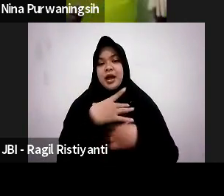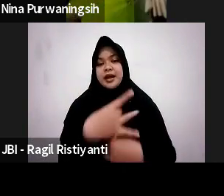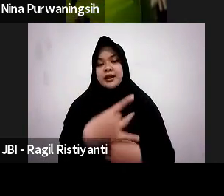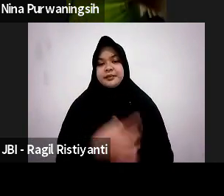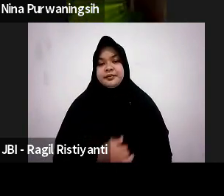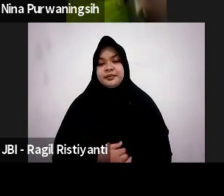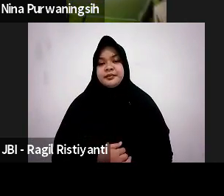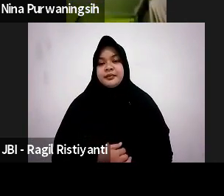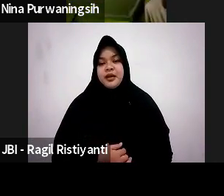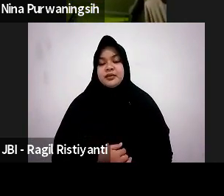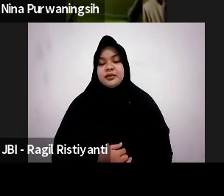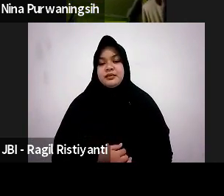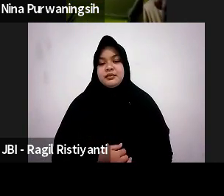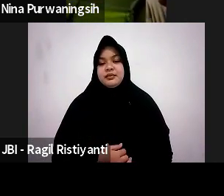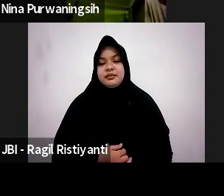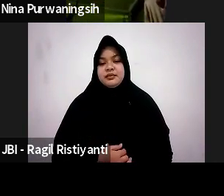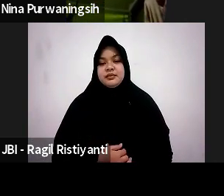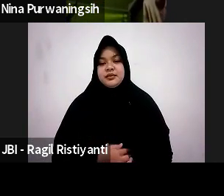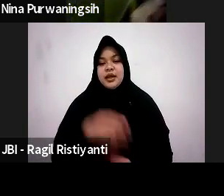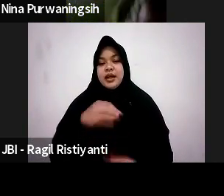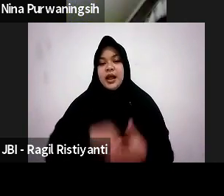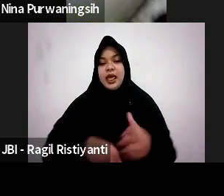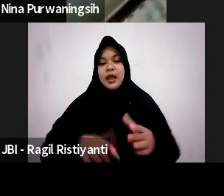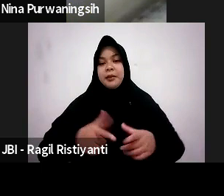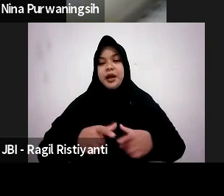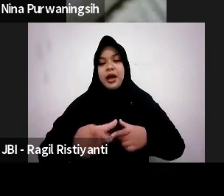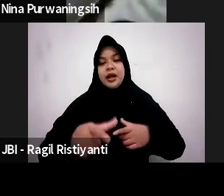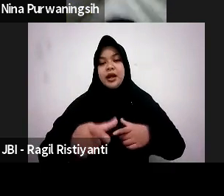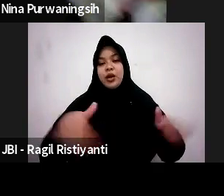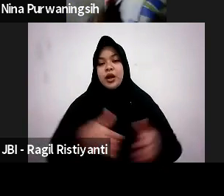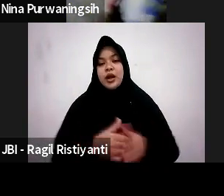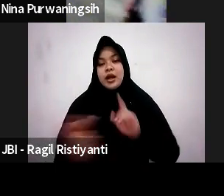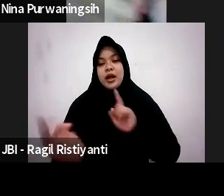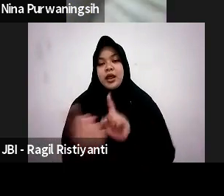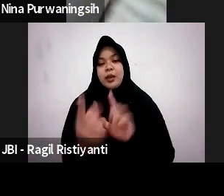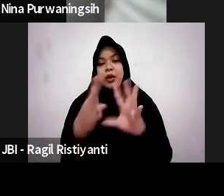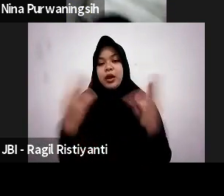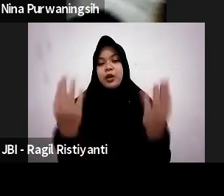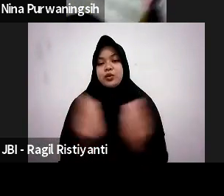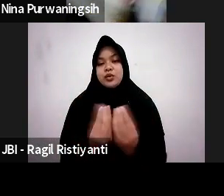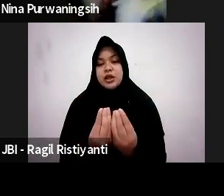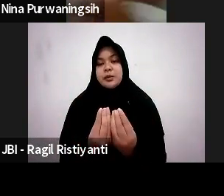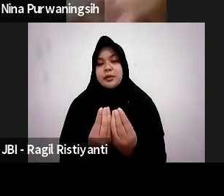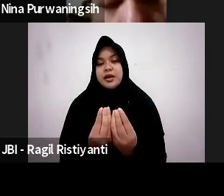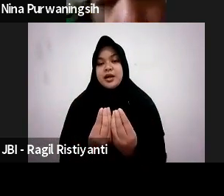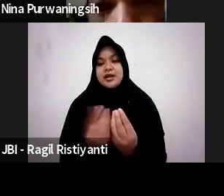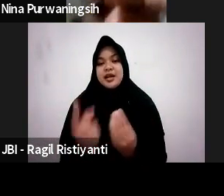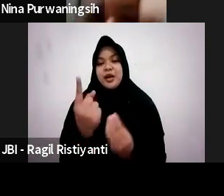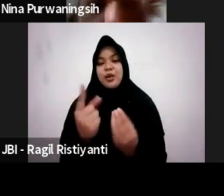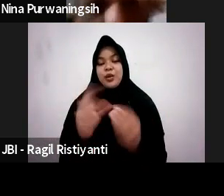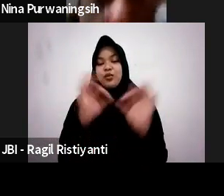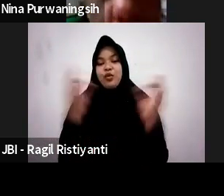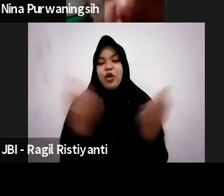hope dalam rangkaian juga dengan temuin Khushi satu forum dua tahunan